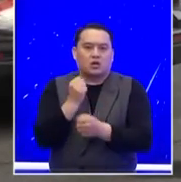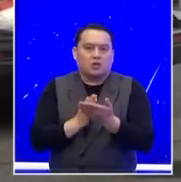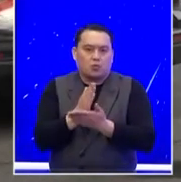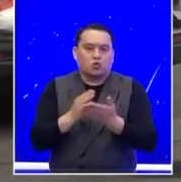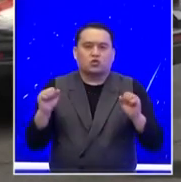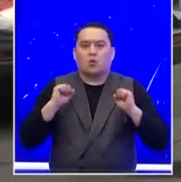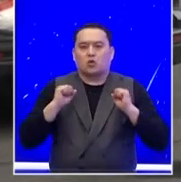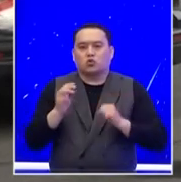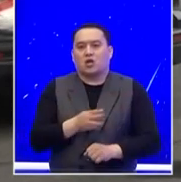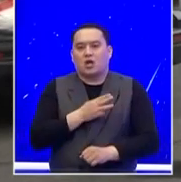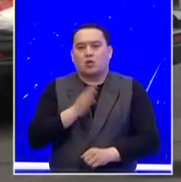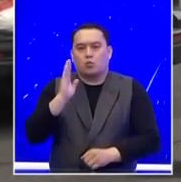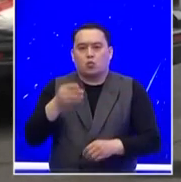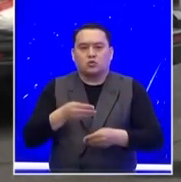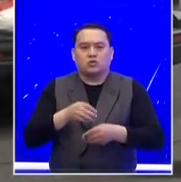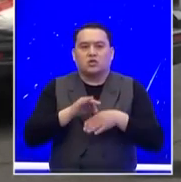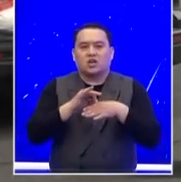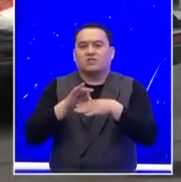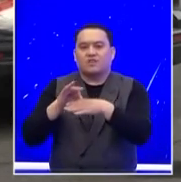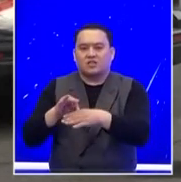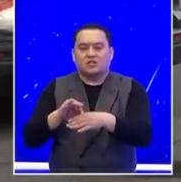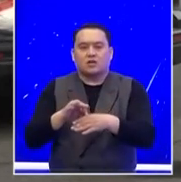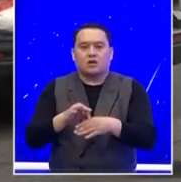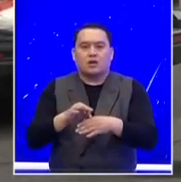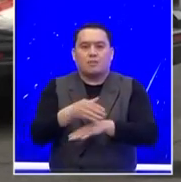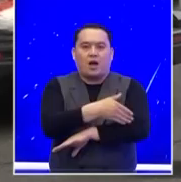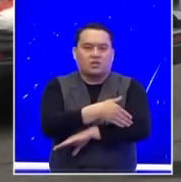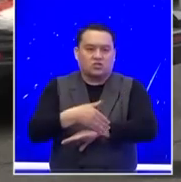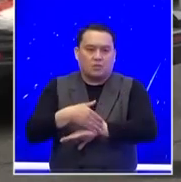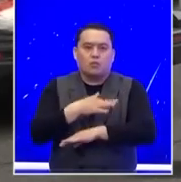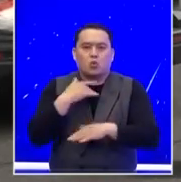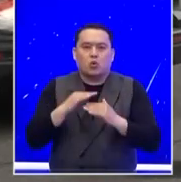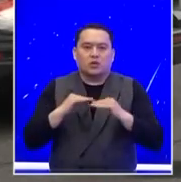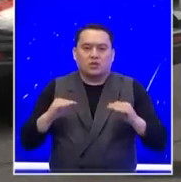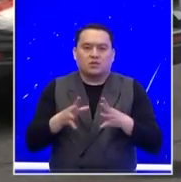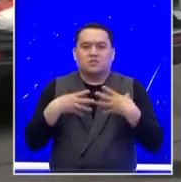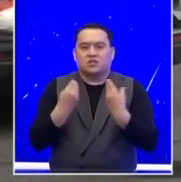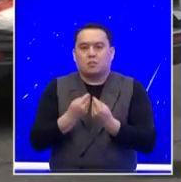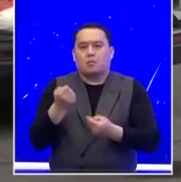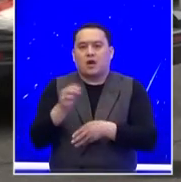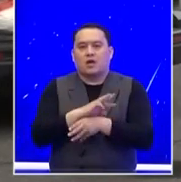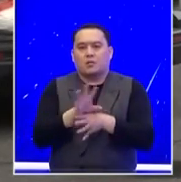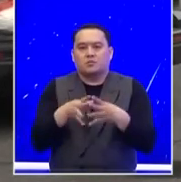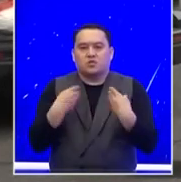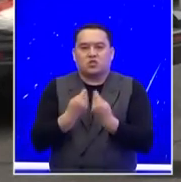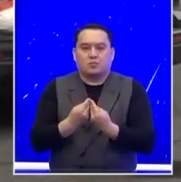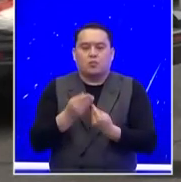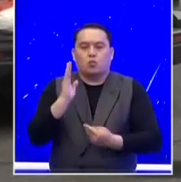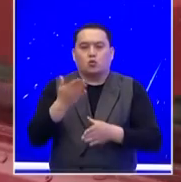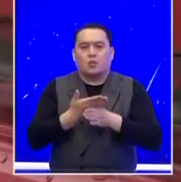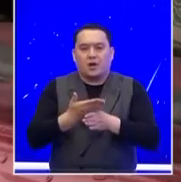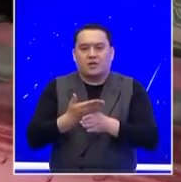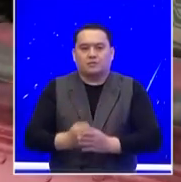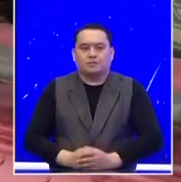спорта изъявили. Сейчас будем разводить эти по адресам многодетным семьям, малообеспеченным семьям. Будем